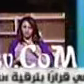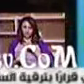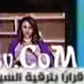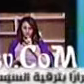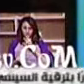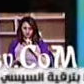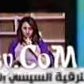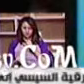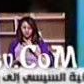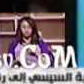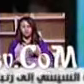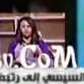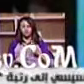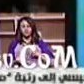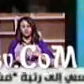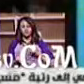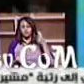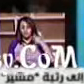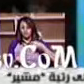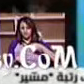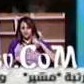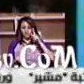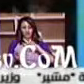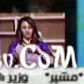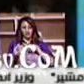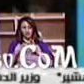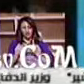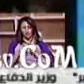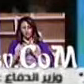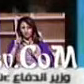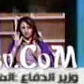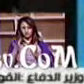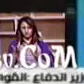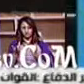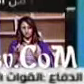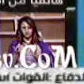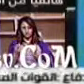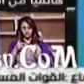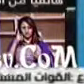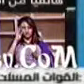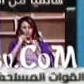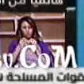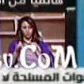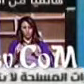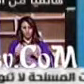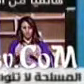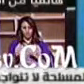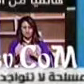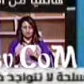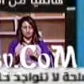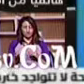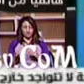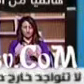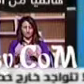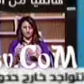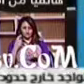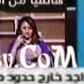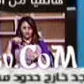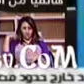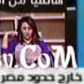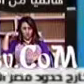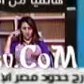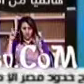صحيفه المسا من من امام وزار الدفاع استاذ محمد اهلا بيك اهلا بك يا دكتور عمرو صف لي المشهد عندك والله هو في